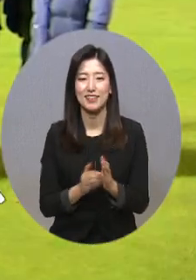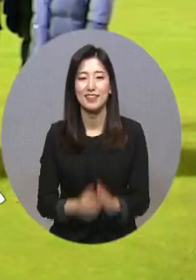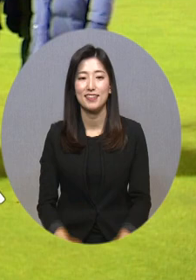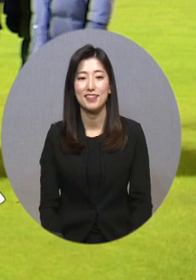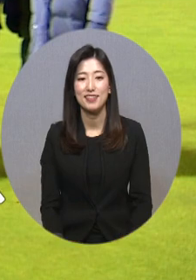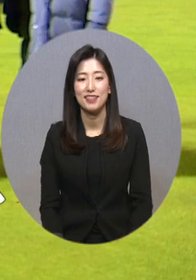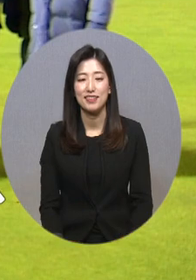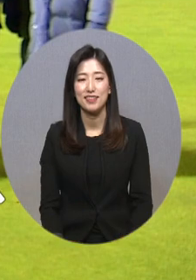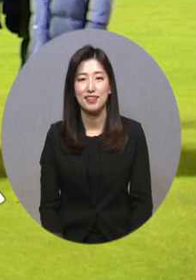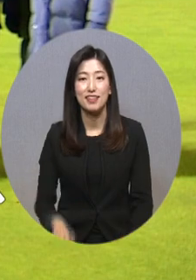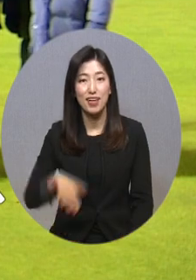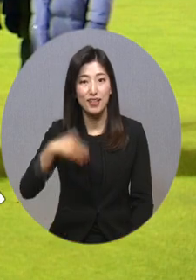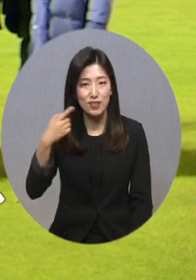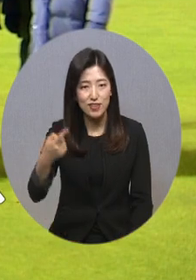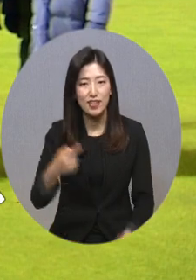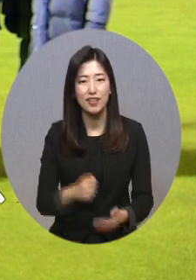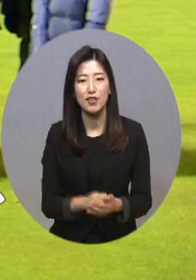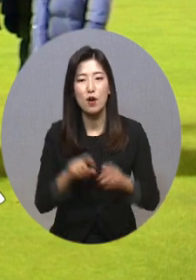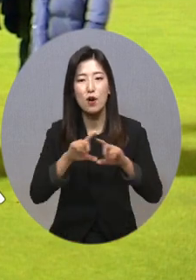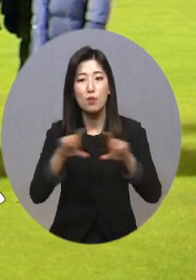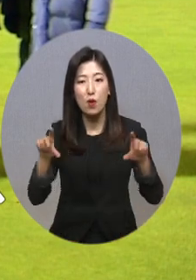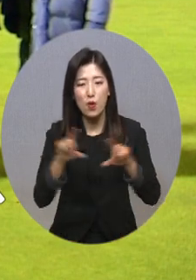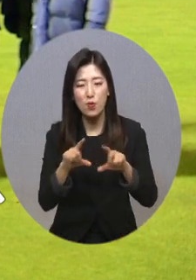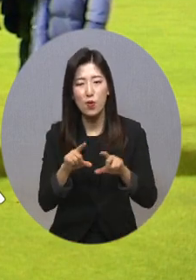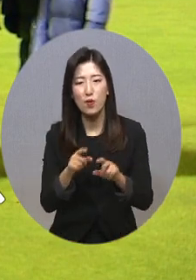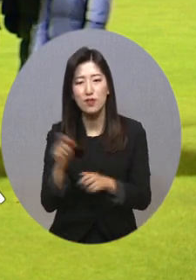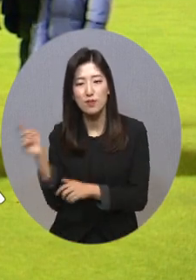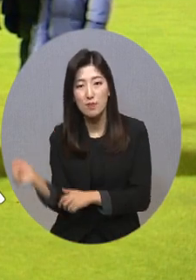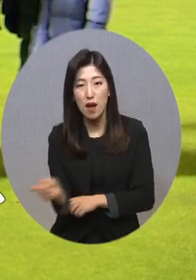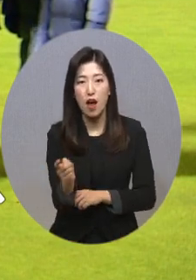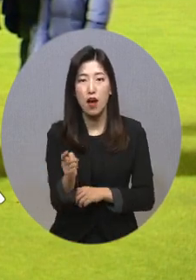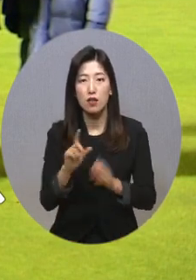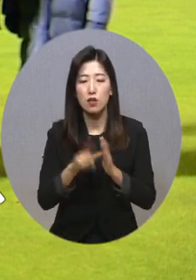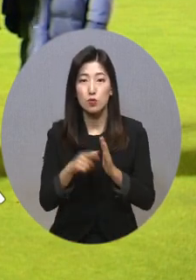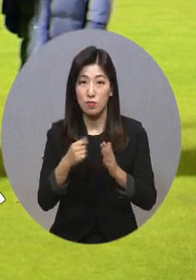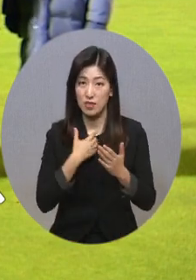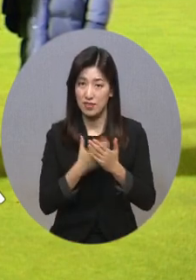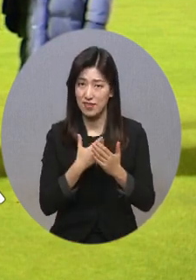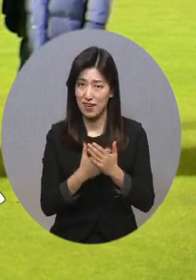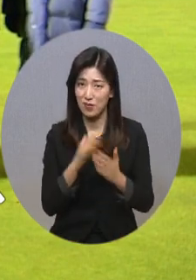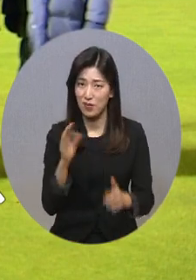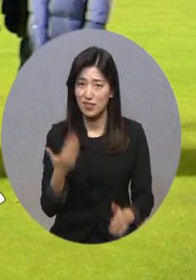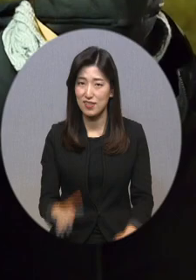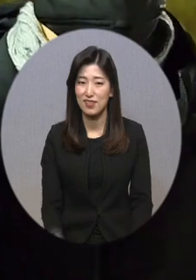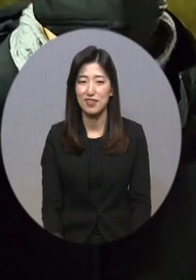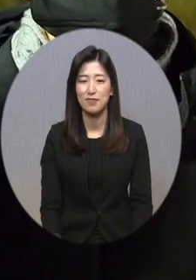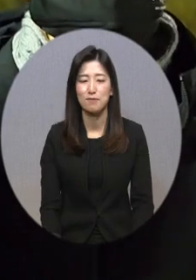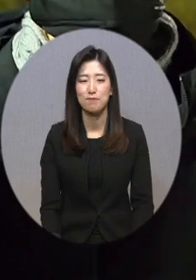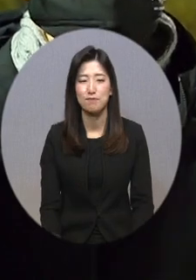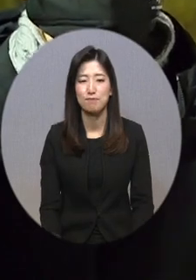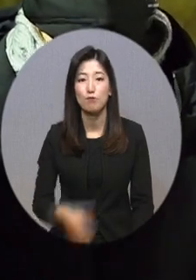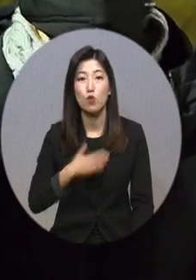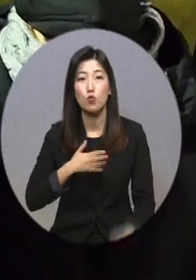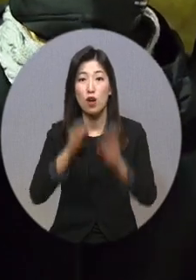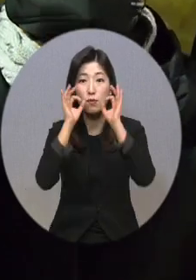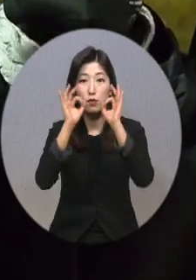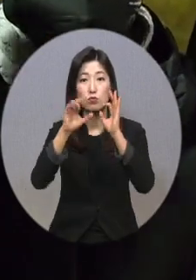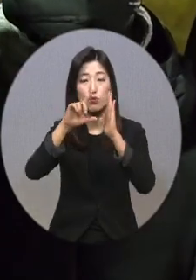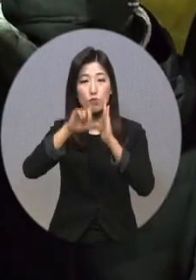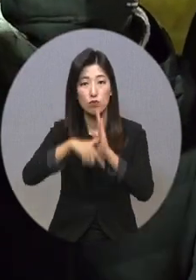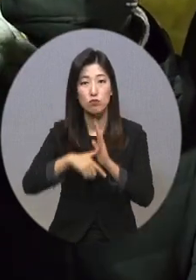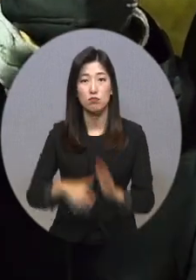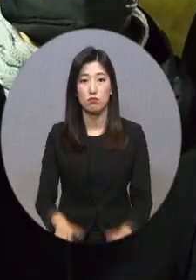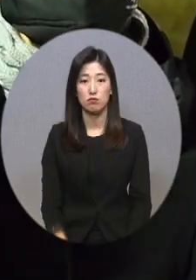계란물을 위해서 경기인 였으니까 제인 짝 많이 돼 진짜 2호 대 혼란의 우리가 올 때를 그